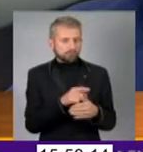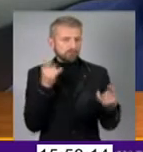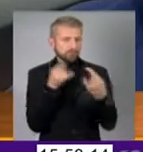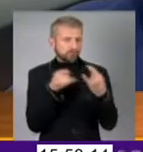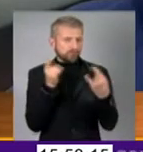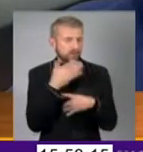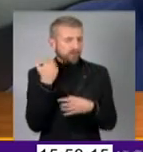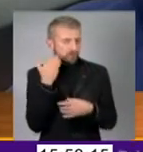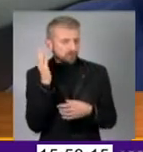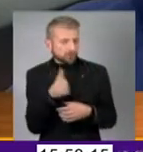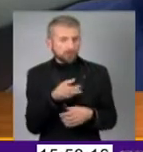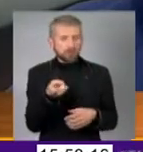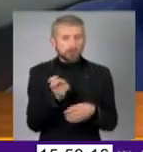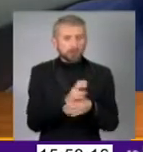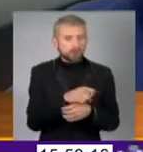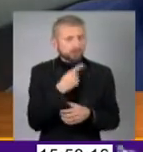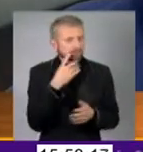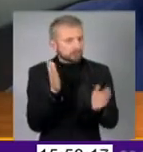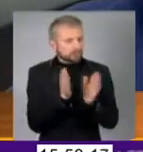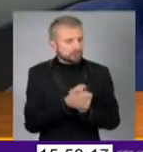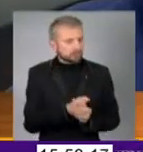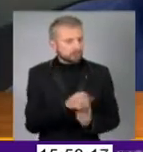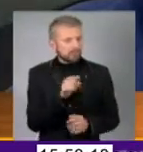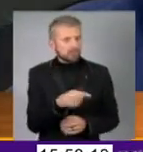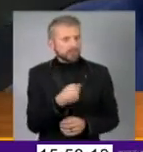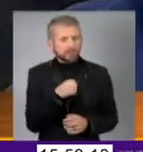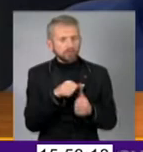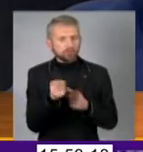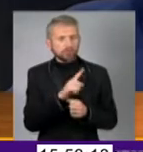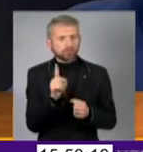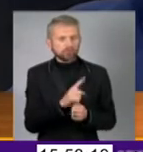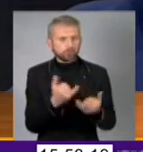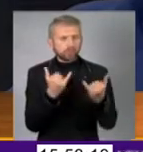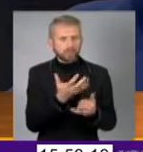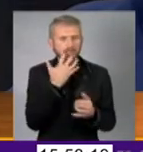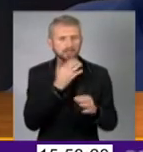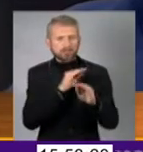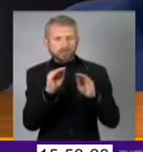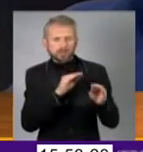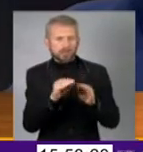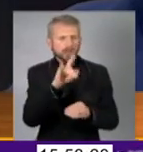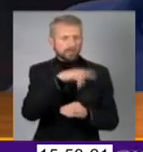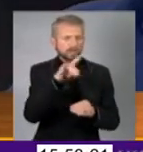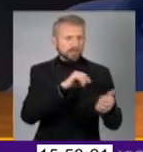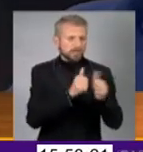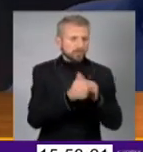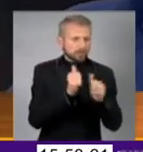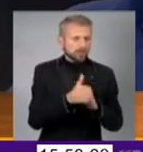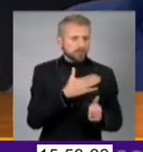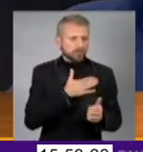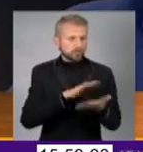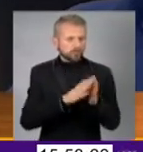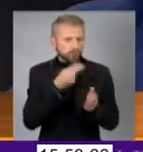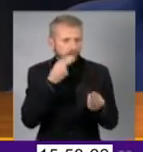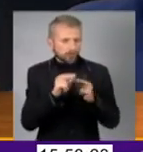від того, що вони приходять і кажуть: «Вони Павлович, ви знаєте, так ви ж нам, крім того, що зараз термосанація, вікна змінюються, покращуються наші умови, а ще ж